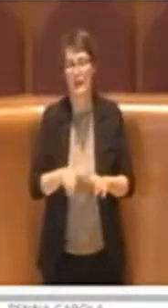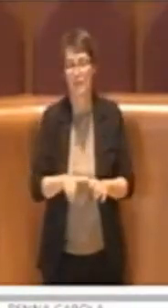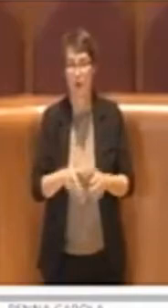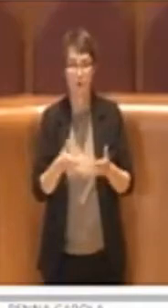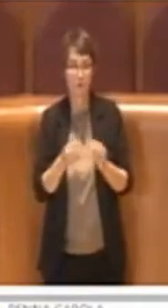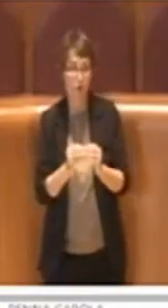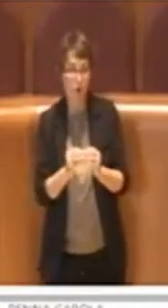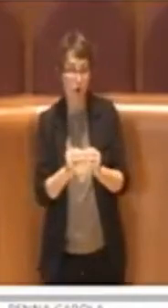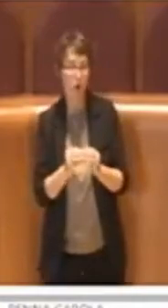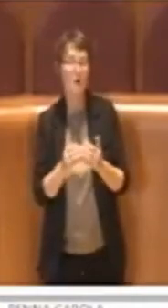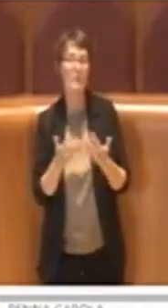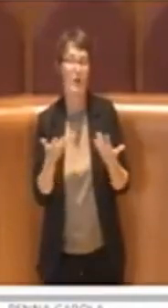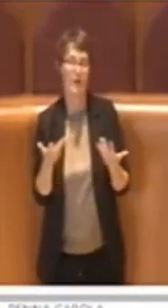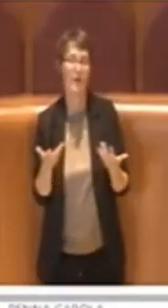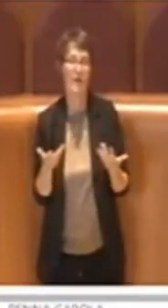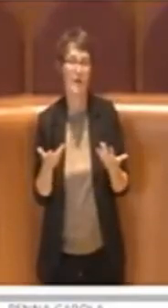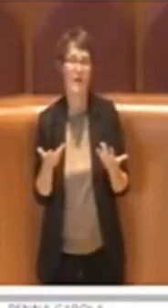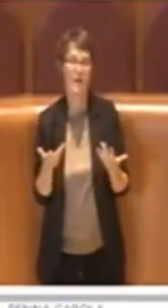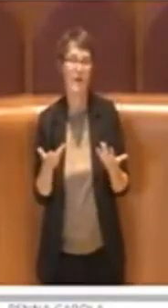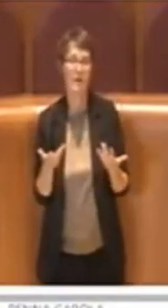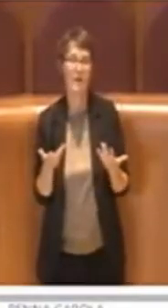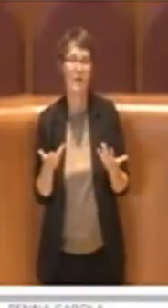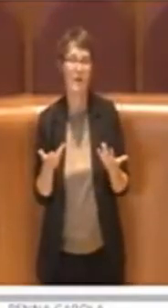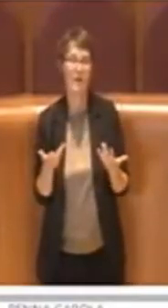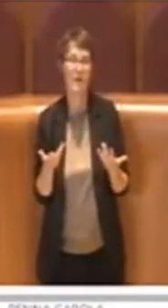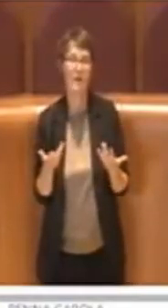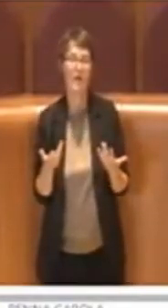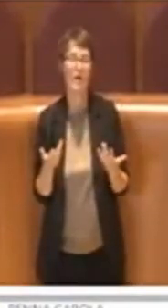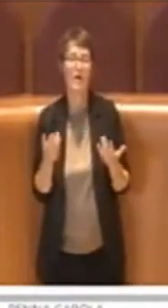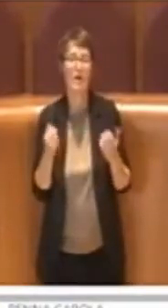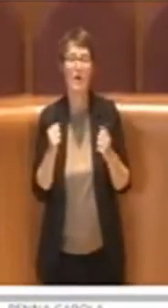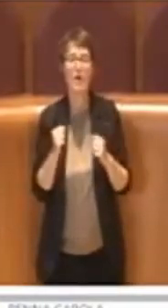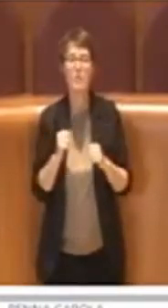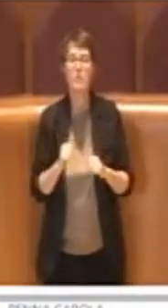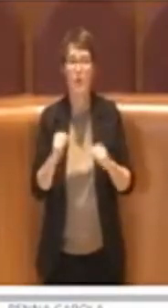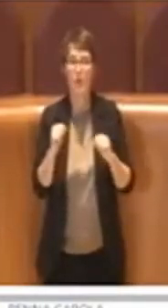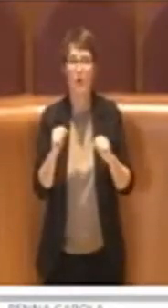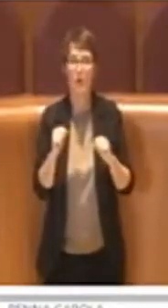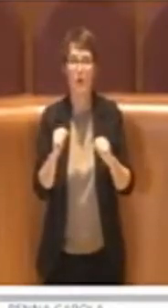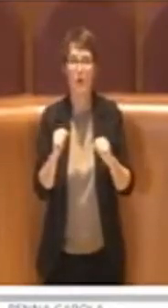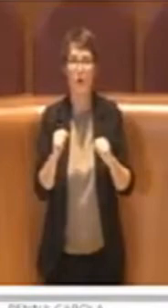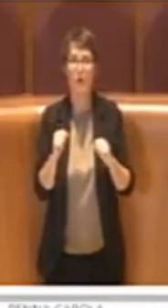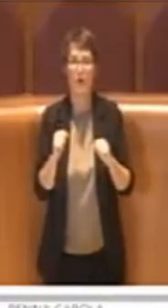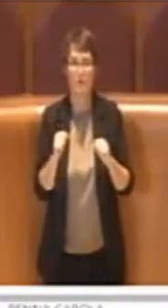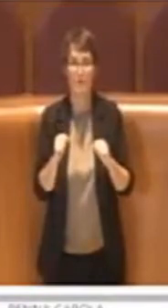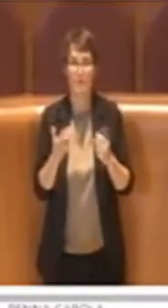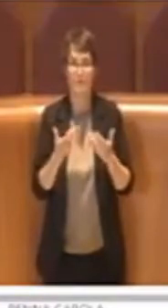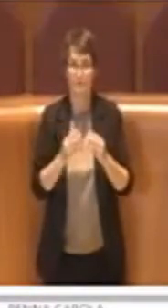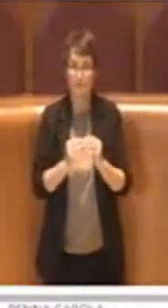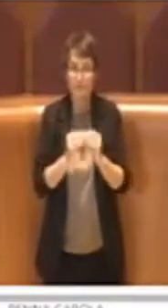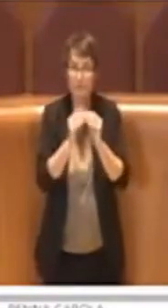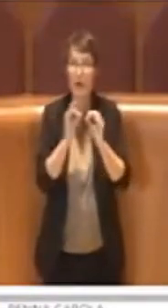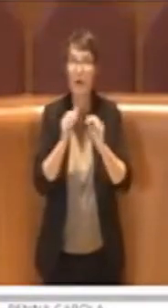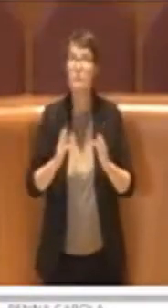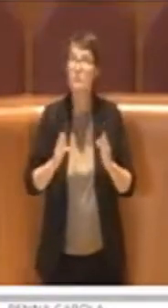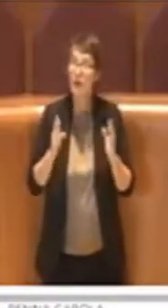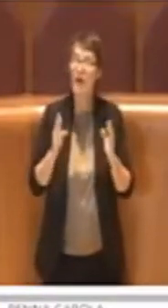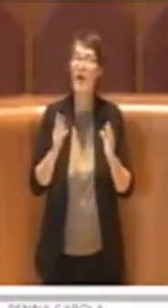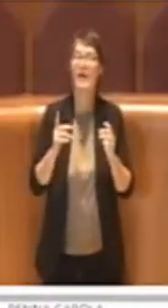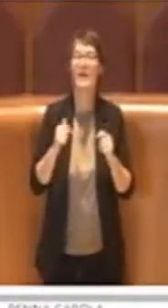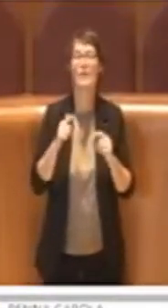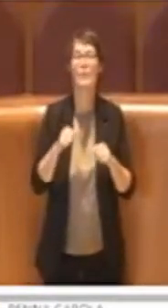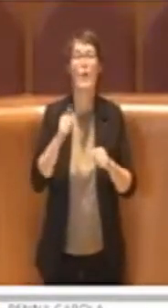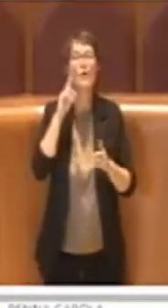andando ad aumentare le prestazioni delle superfici che contengono l'energia che abbiamo introdotto in ambiente, energia termica,